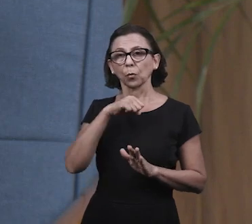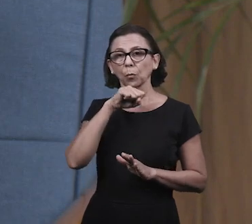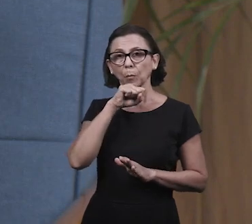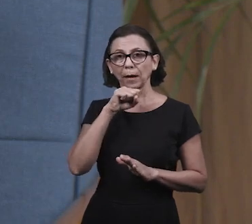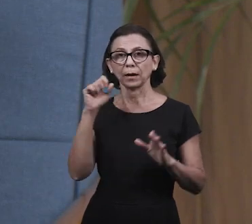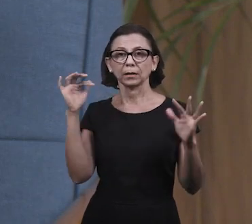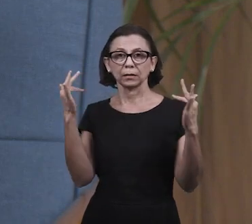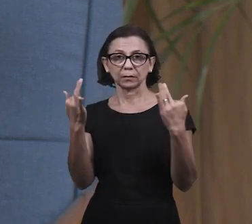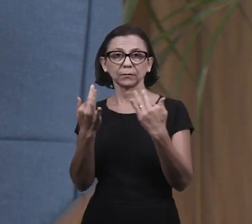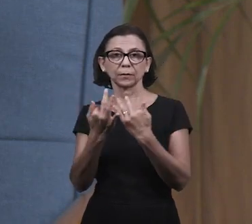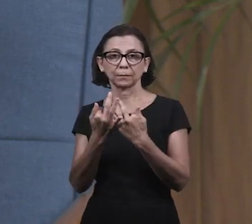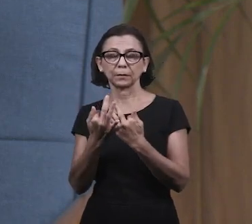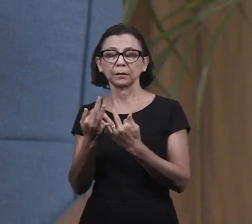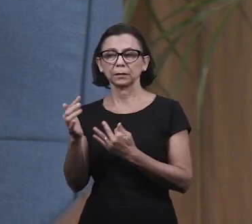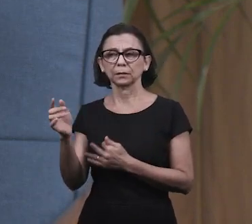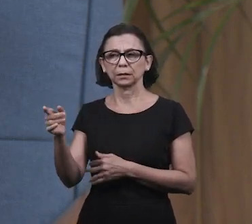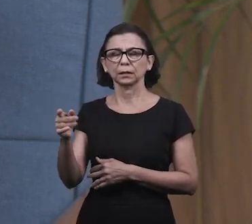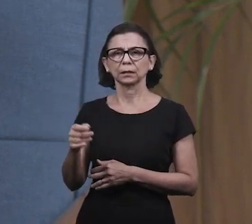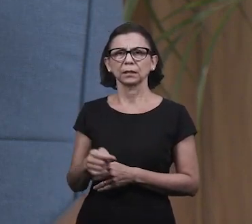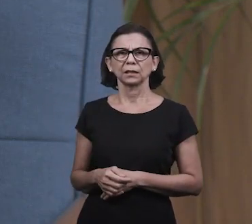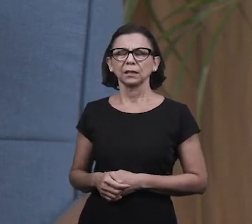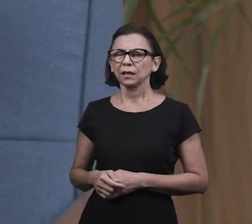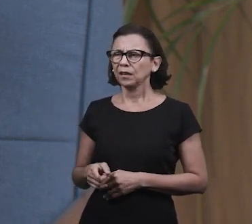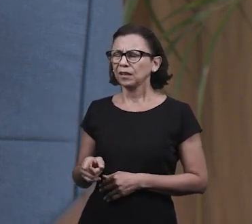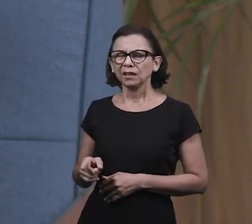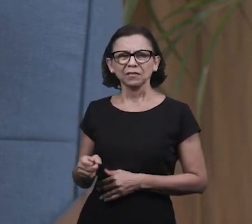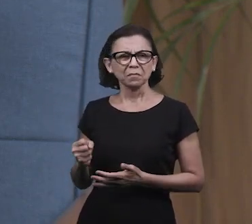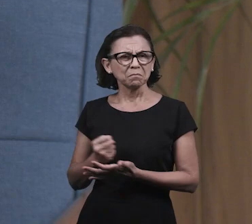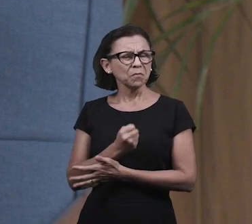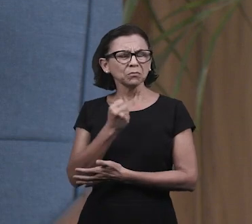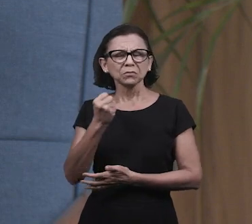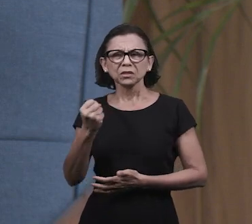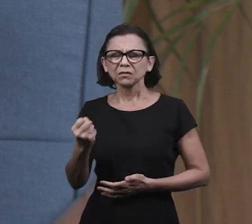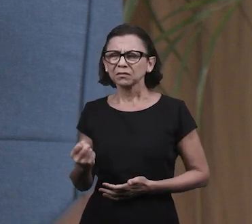et nous lisons ici le texte qu'il était indigné.